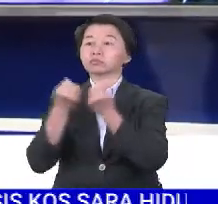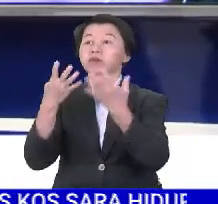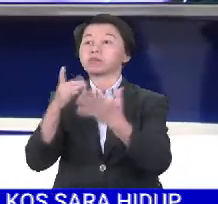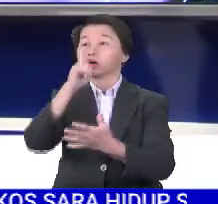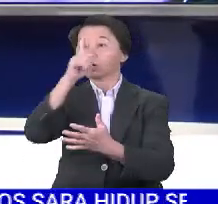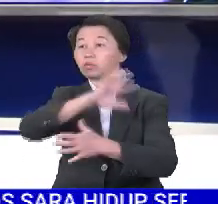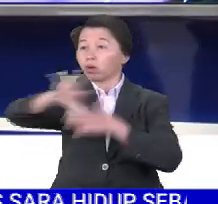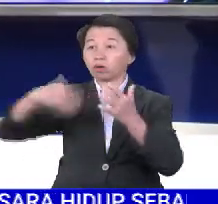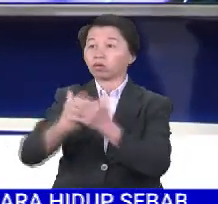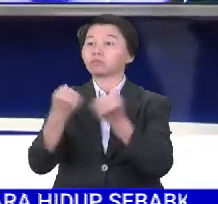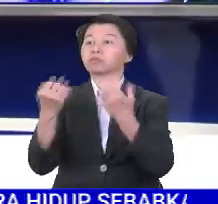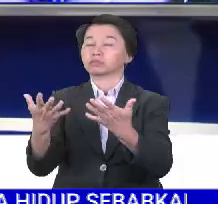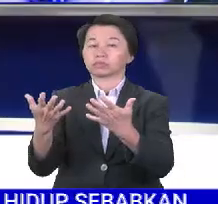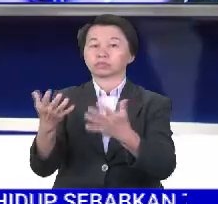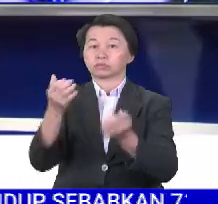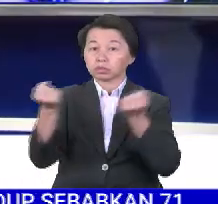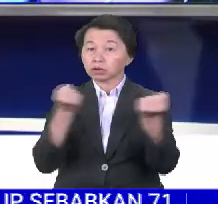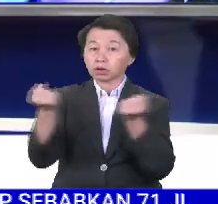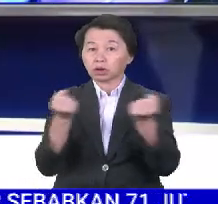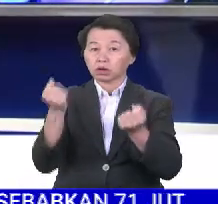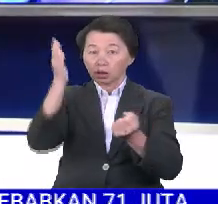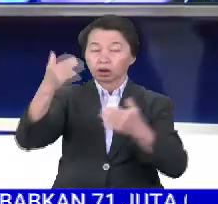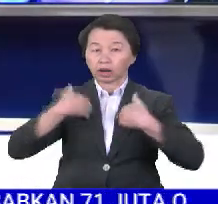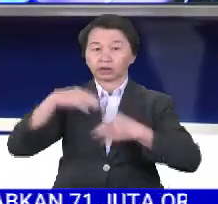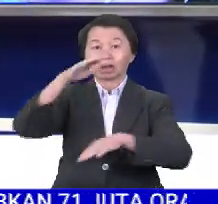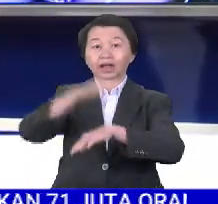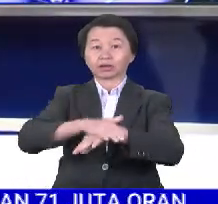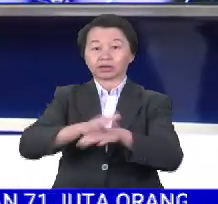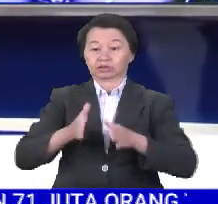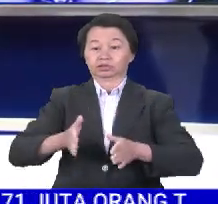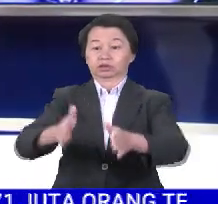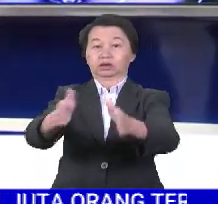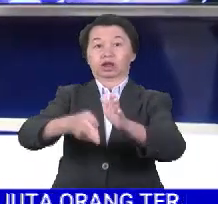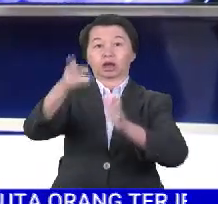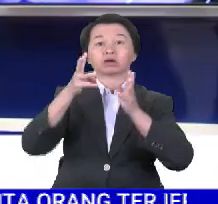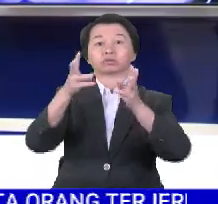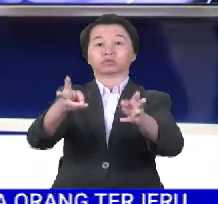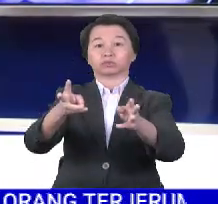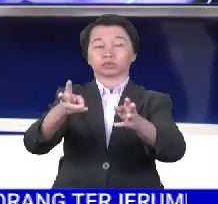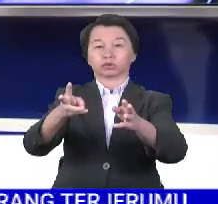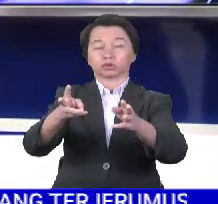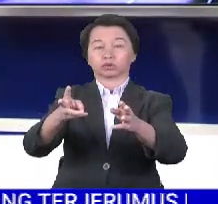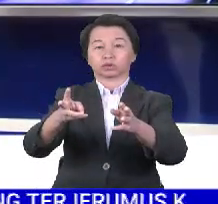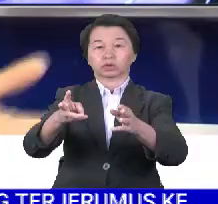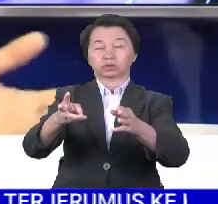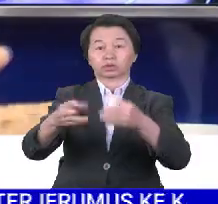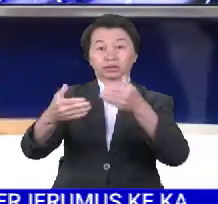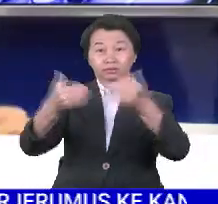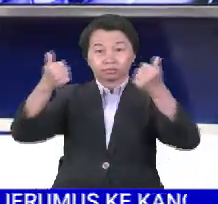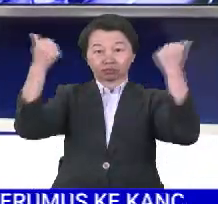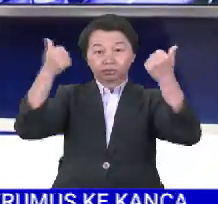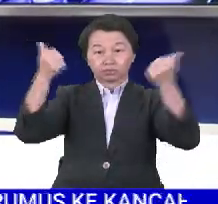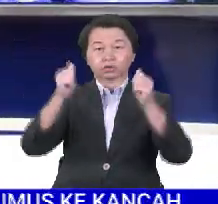yang dijangkakan kenderaan akan berada di lebuh raya sepanjang musim perayaan Aidiladha ini, bersama dengan